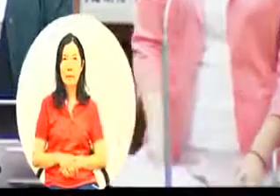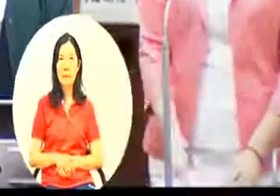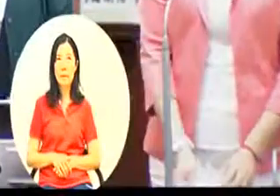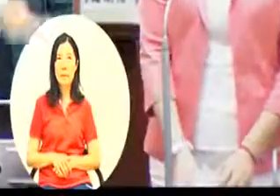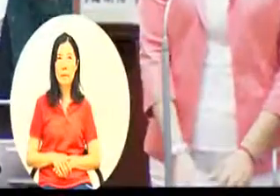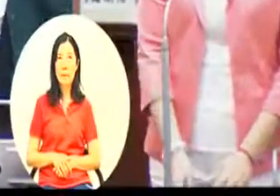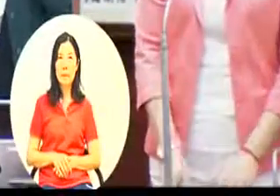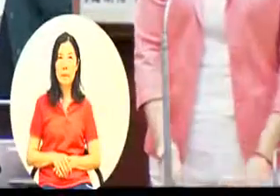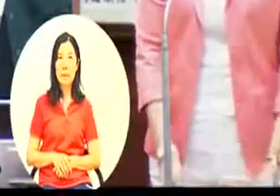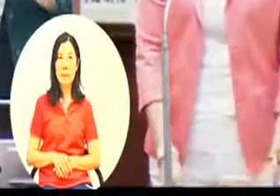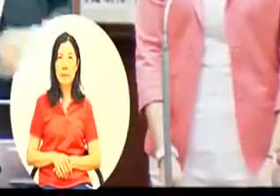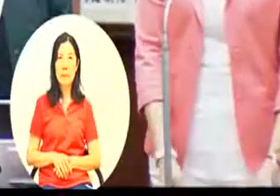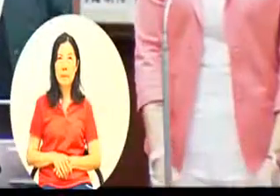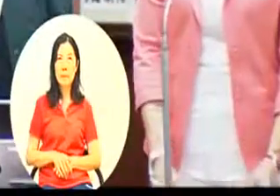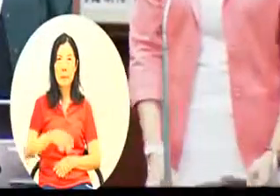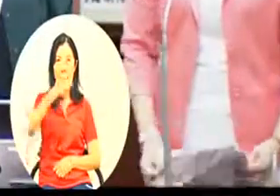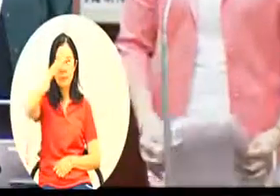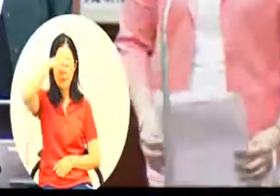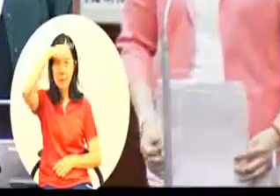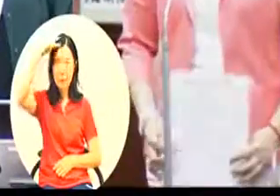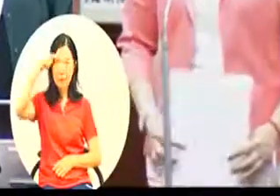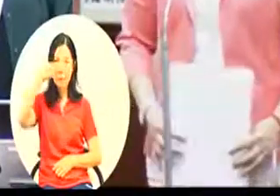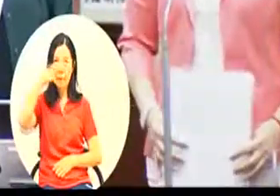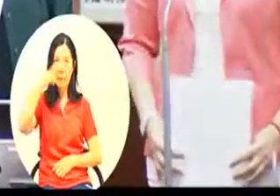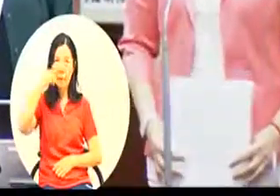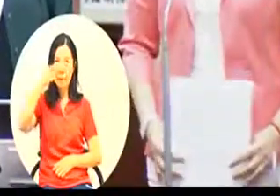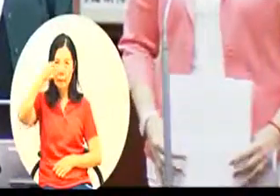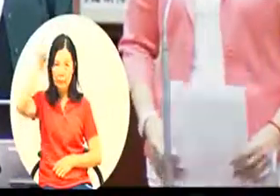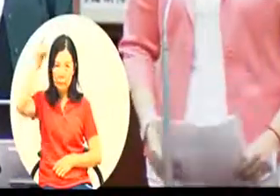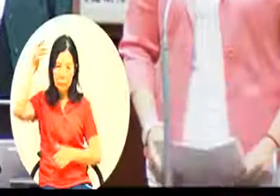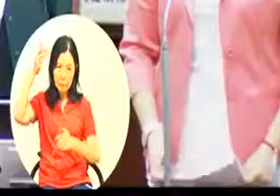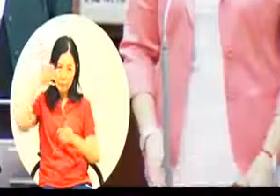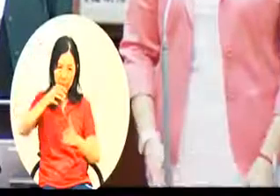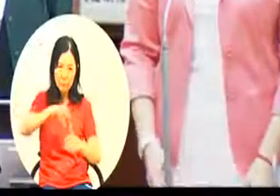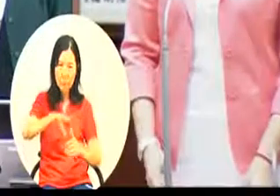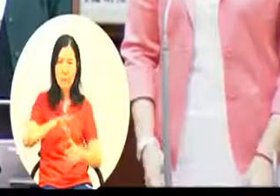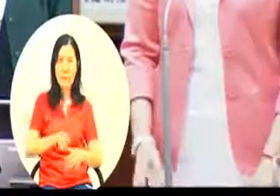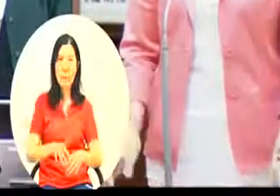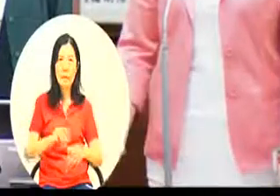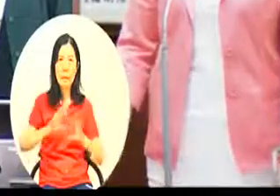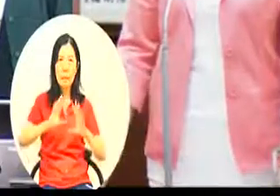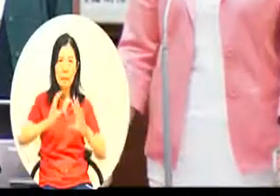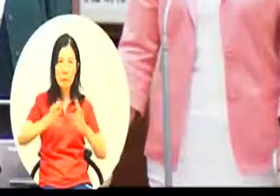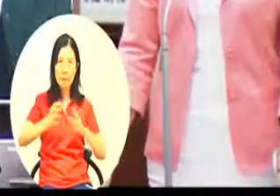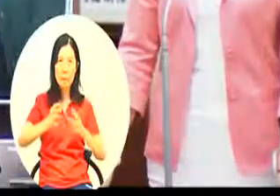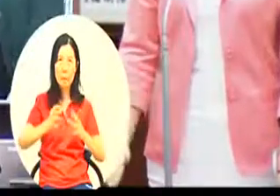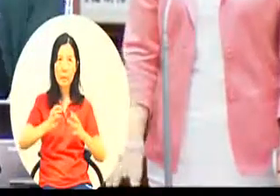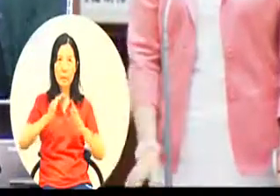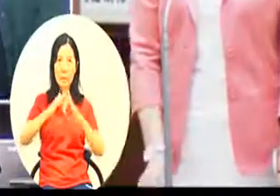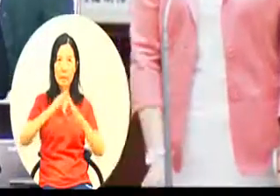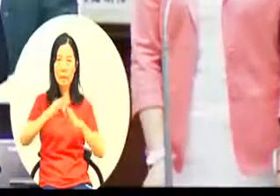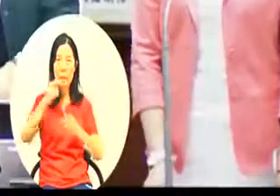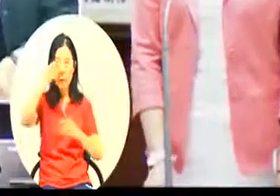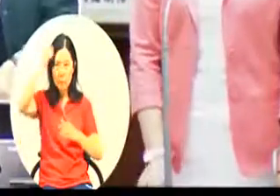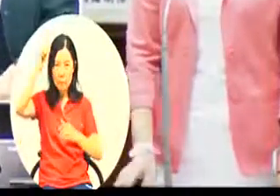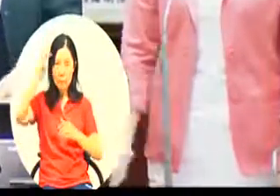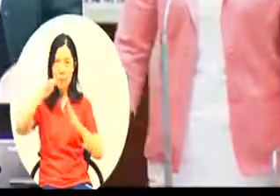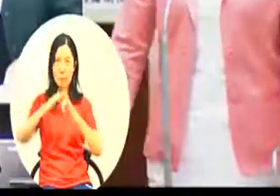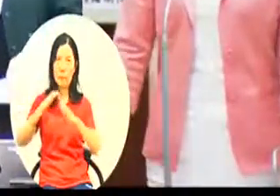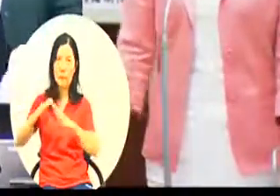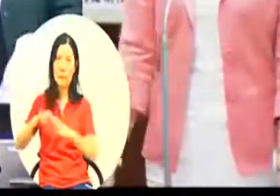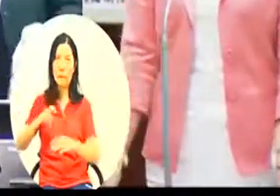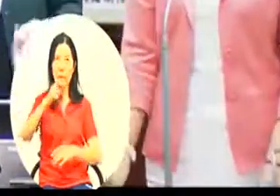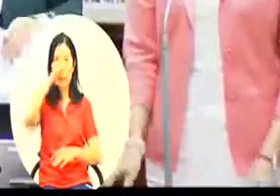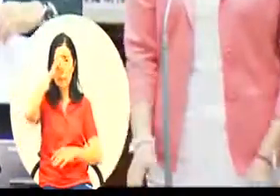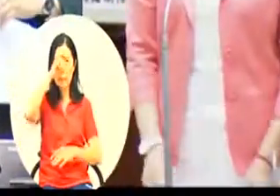想，对于凤鼻头的遗址，那当然国定国家的一个古迹，当然我希